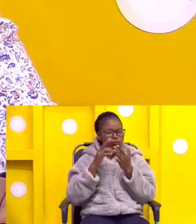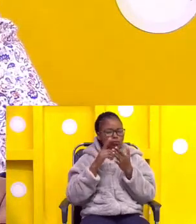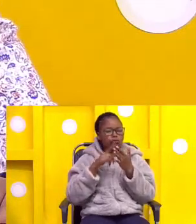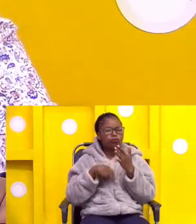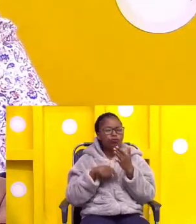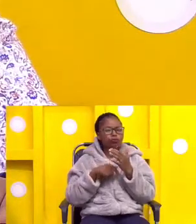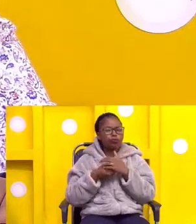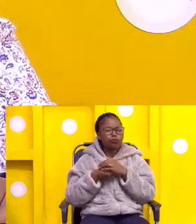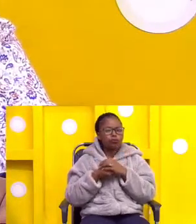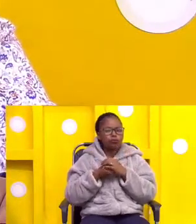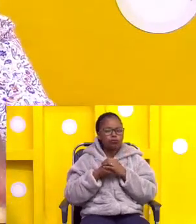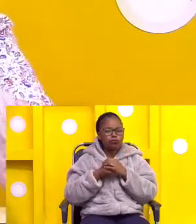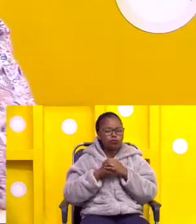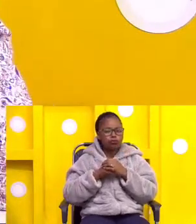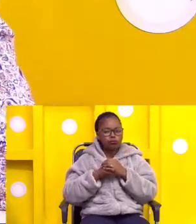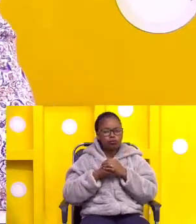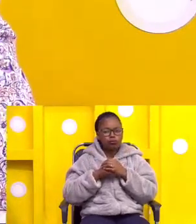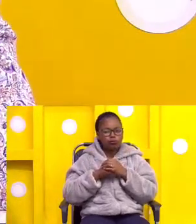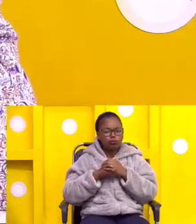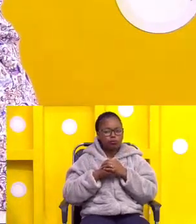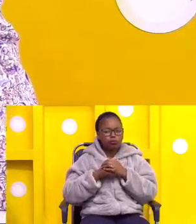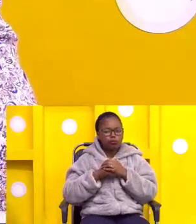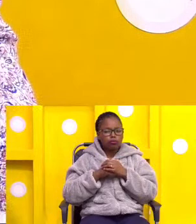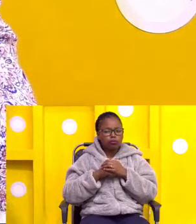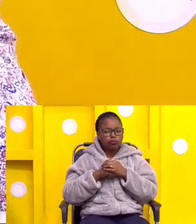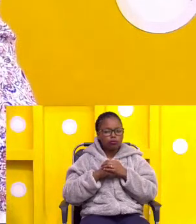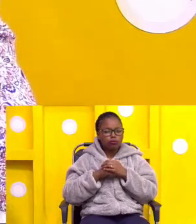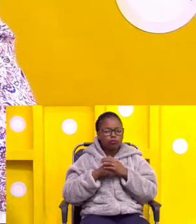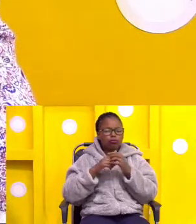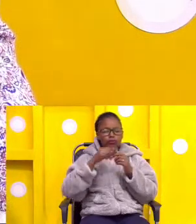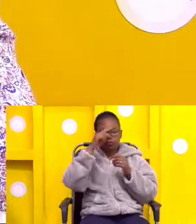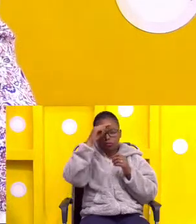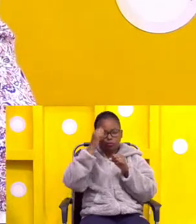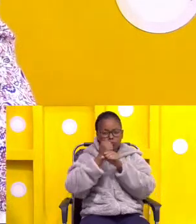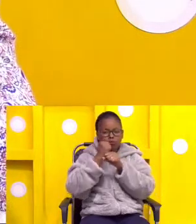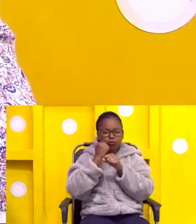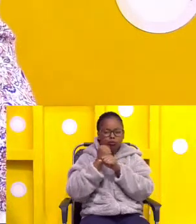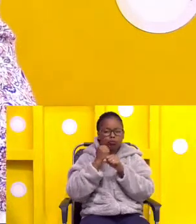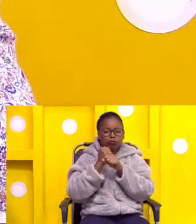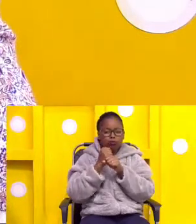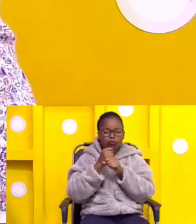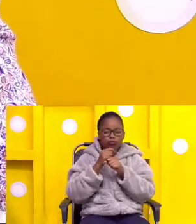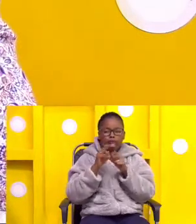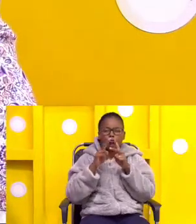bwana asifiwe sana na nitarutire miaka mingi